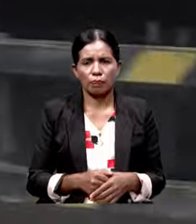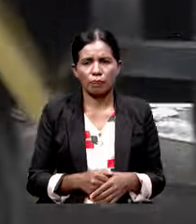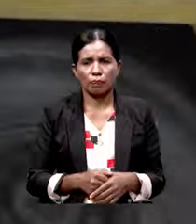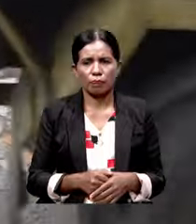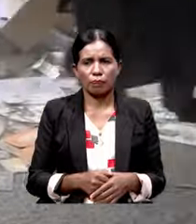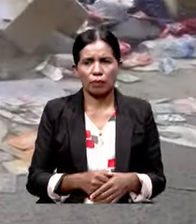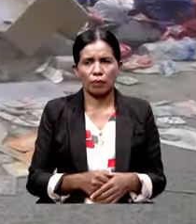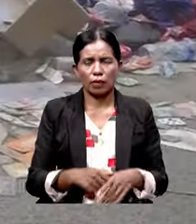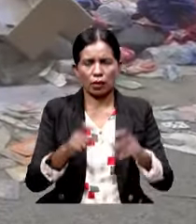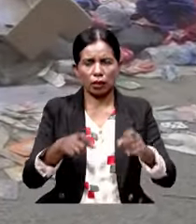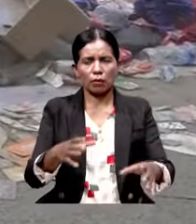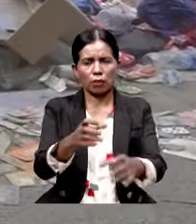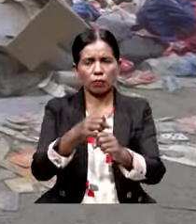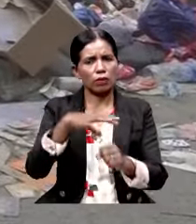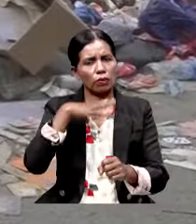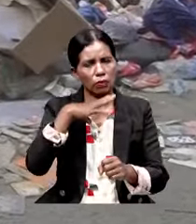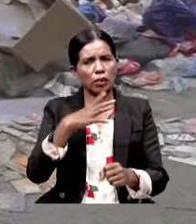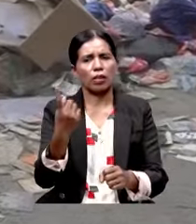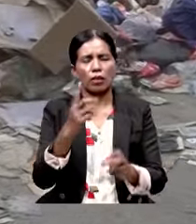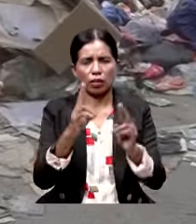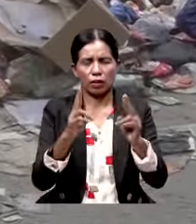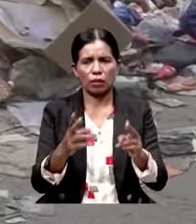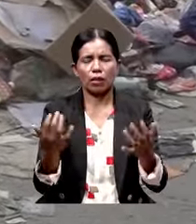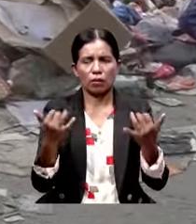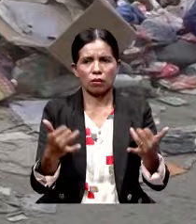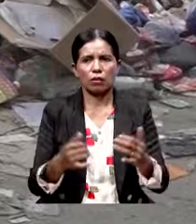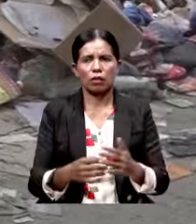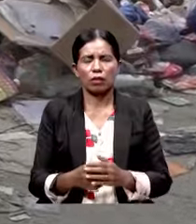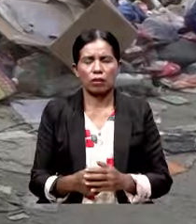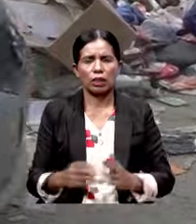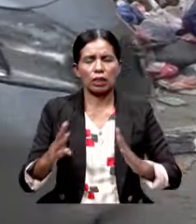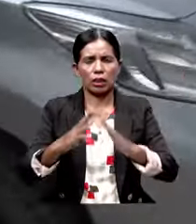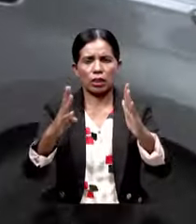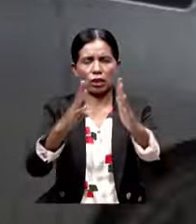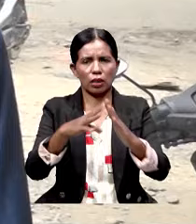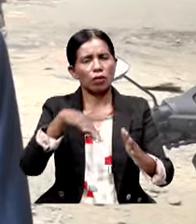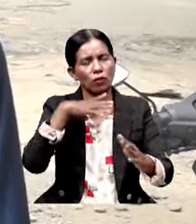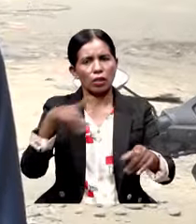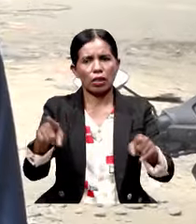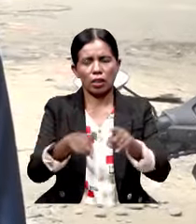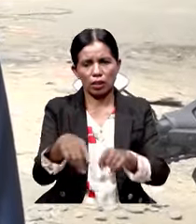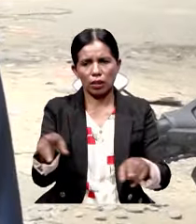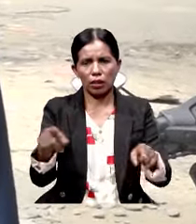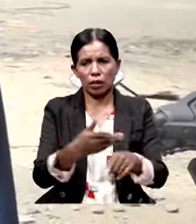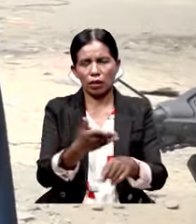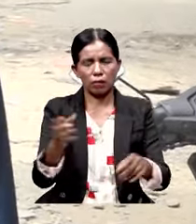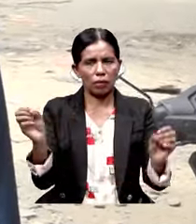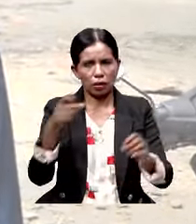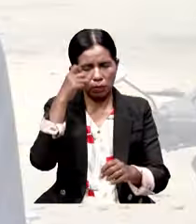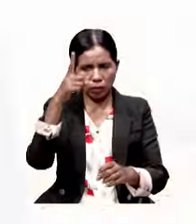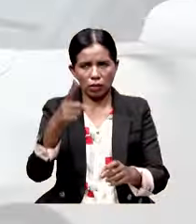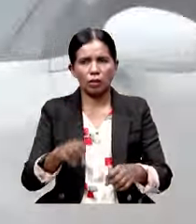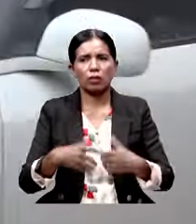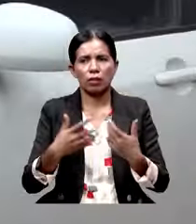Hein? Entenga ser mai da aut fuerga. Agora cota la rantana, agora al fuer ir dança, né? E me la compreende, né? Não